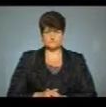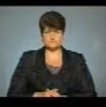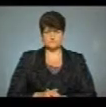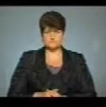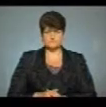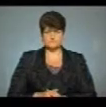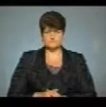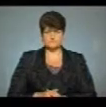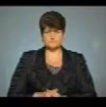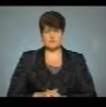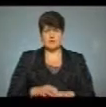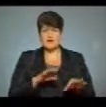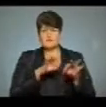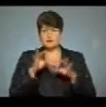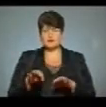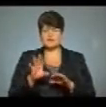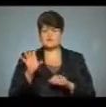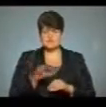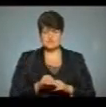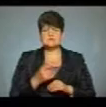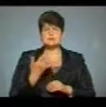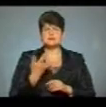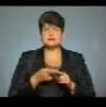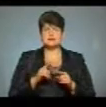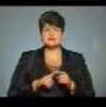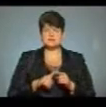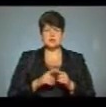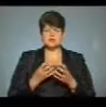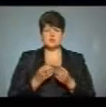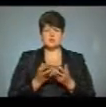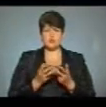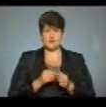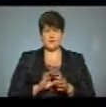Вивели всіх. А всіх це скільки? Ага, їх не